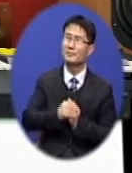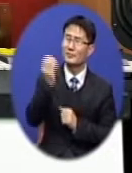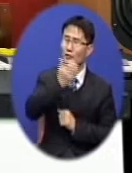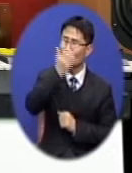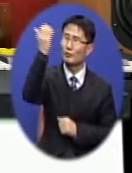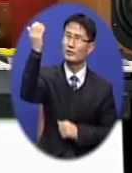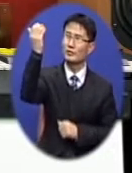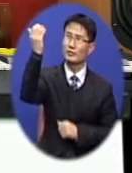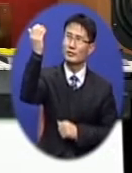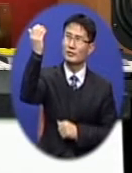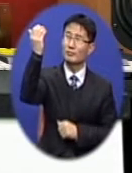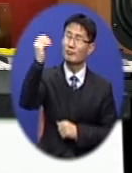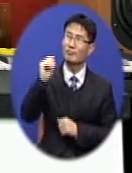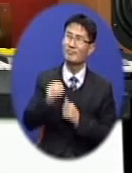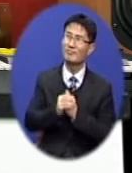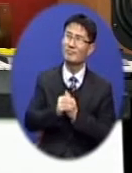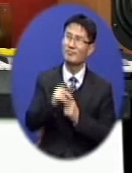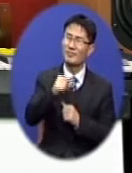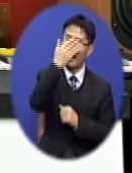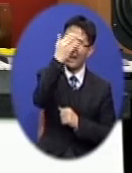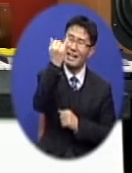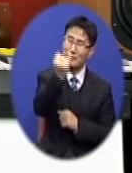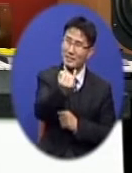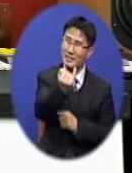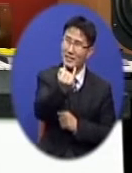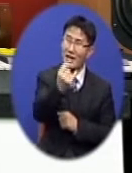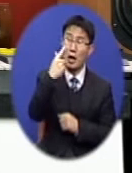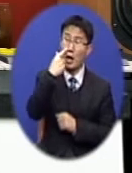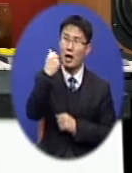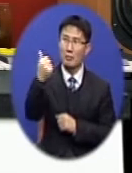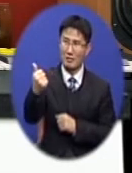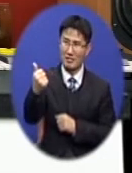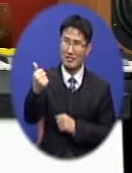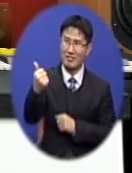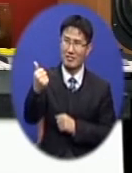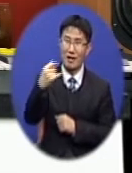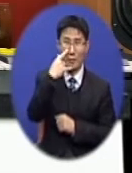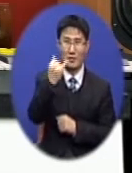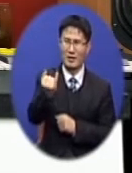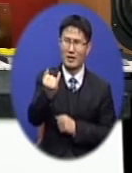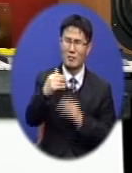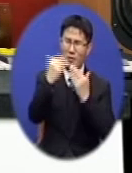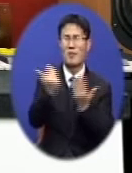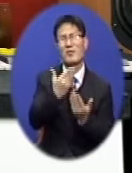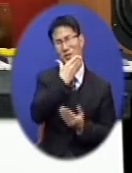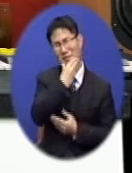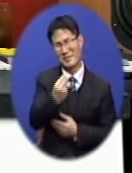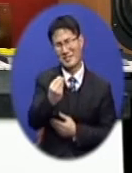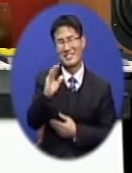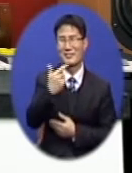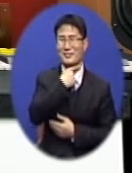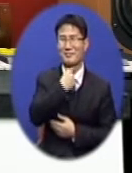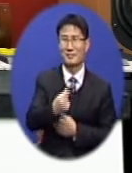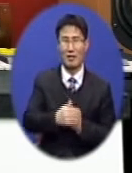꿈은 네. 저희 할머니하고 저희 아버지하고 네. 어머니가 다 행복했으면 좋겠어요.